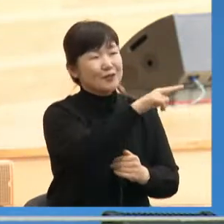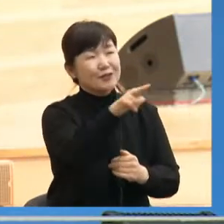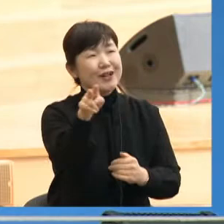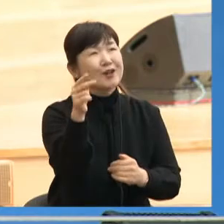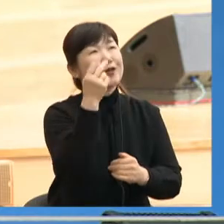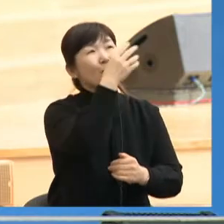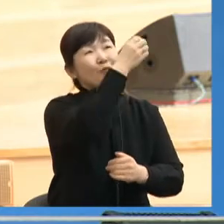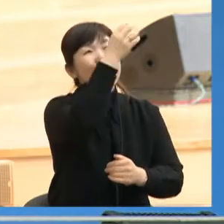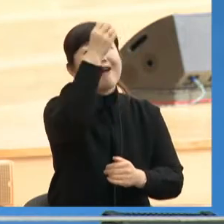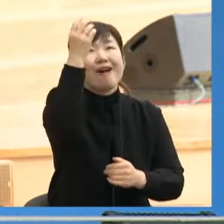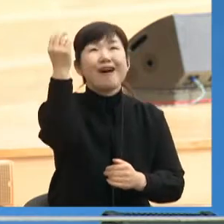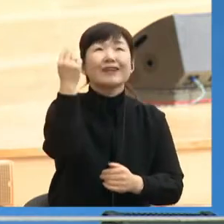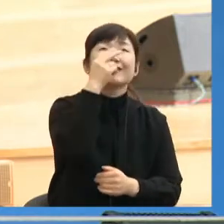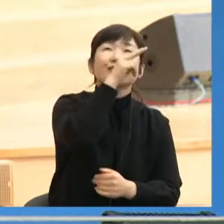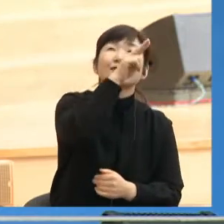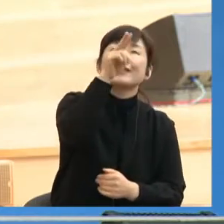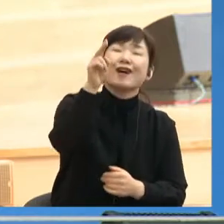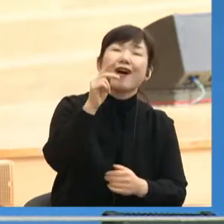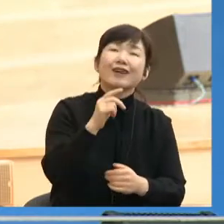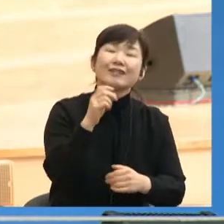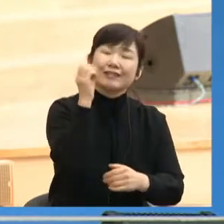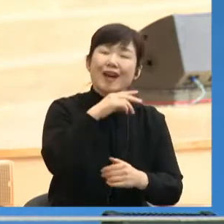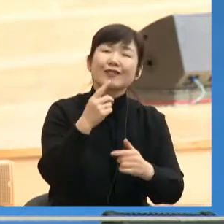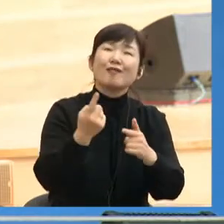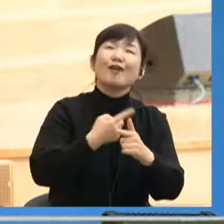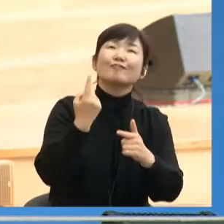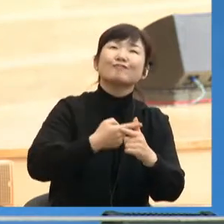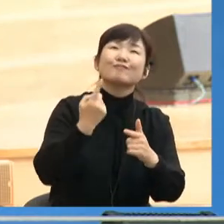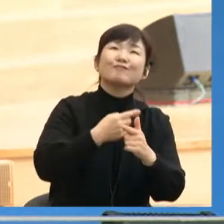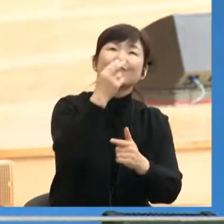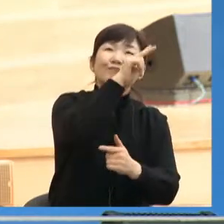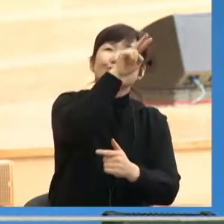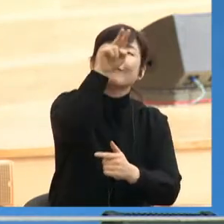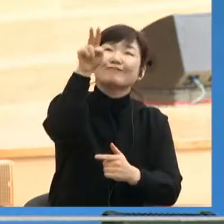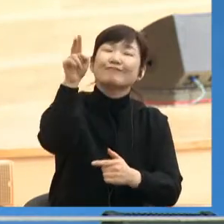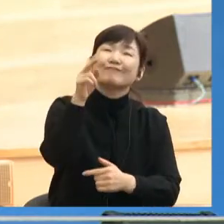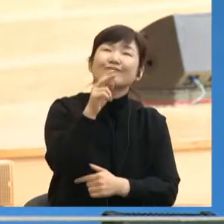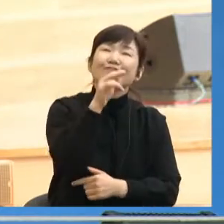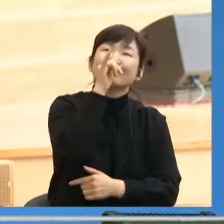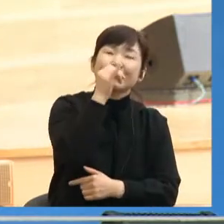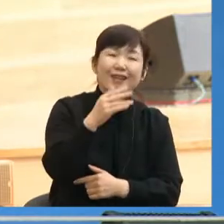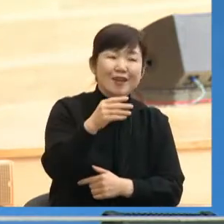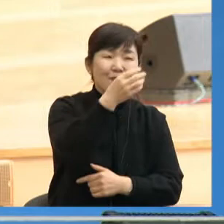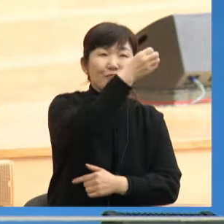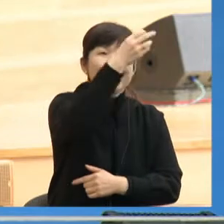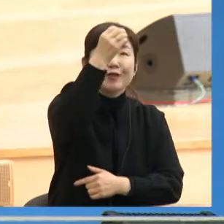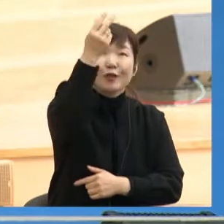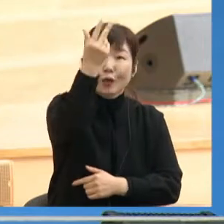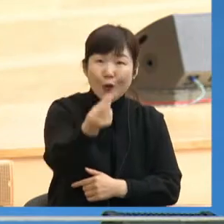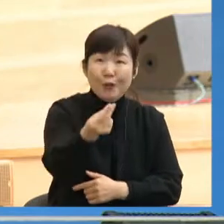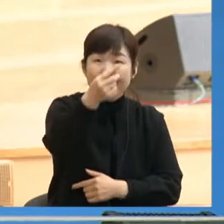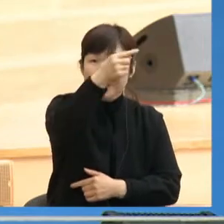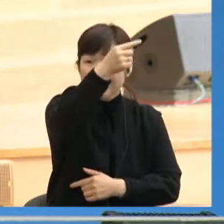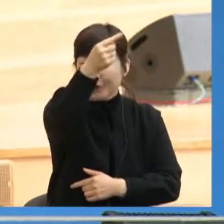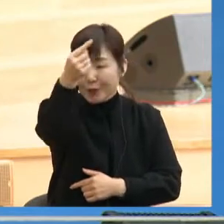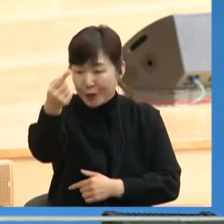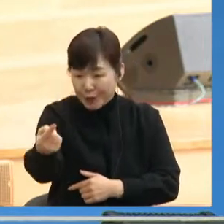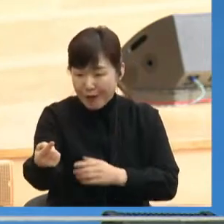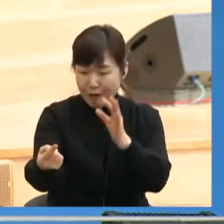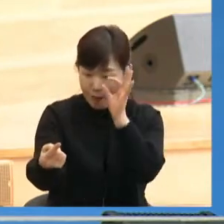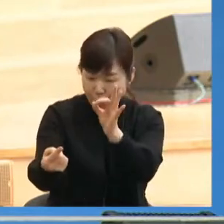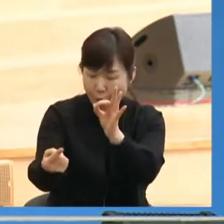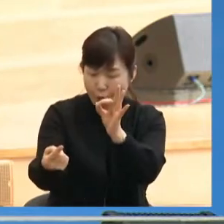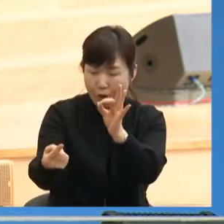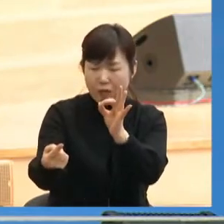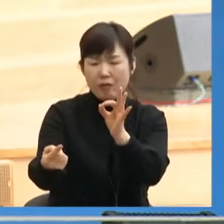때리죠. 별멍. 들어보셨습니까? 별이 빛나는 그 밤에 멍 때리고 있는데 별똥별이 딱 지나가는 겁니다. 그러면서 그 별똥별을